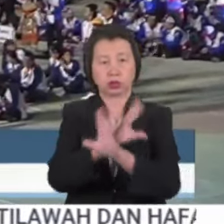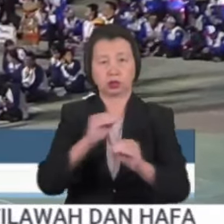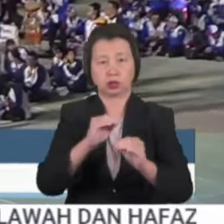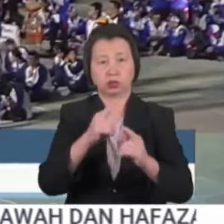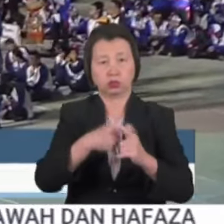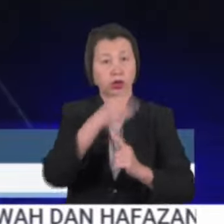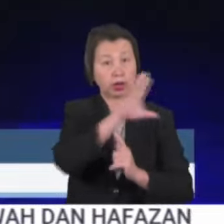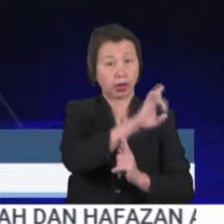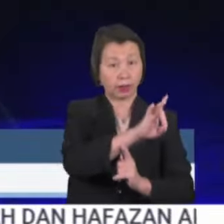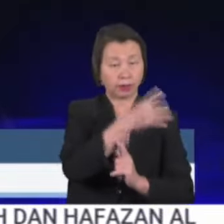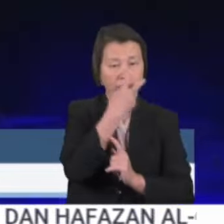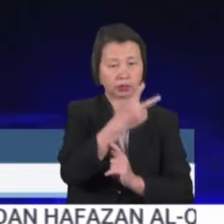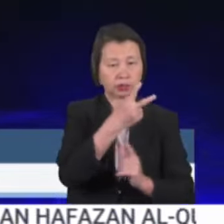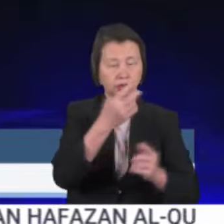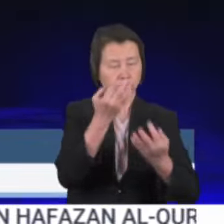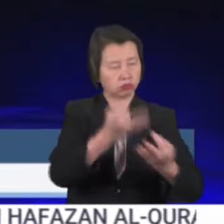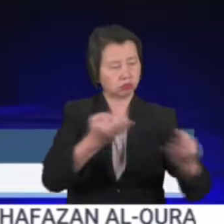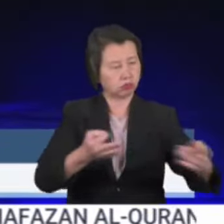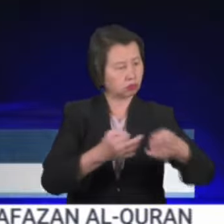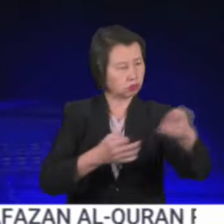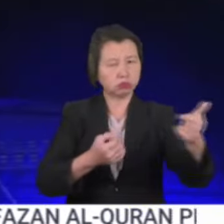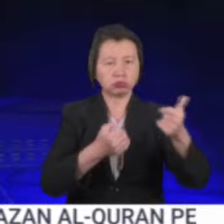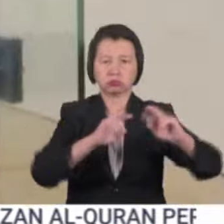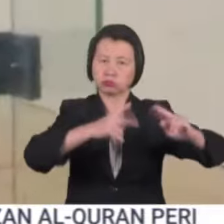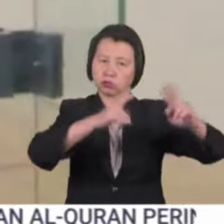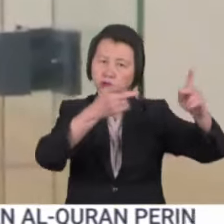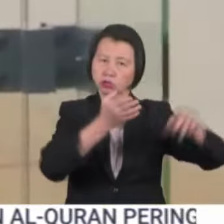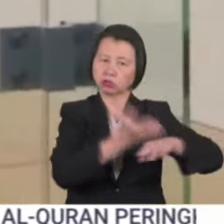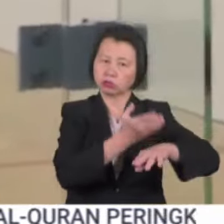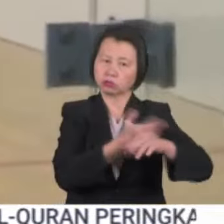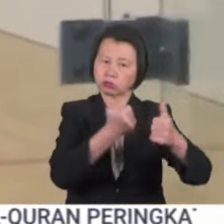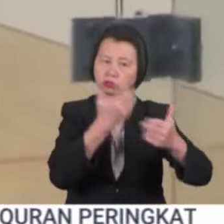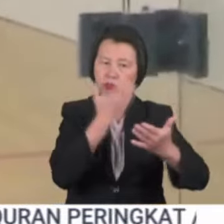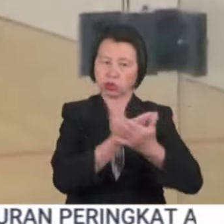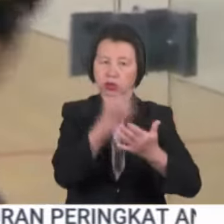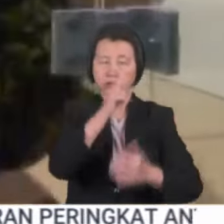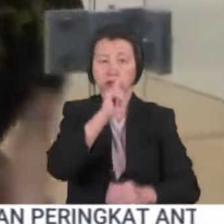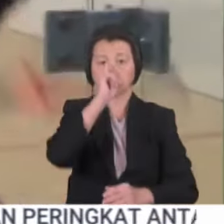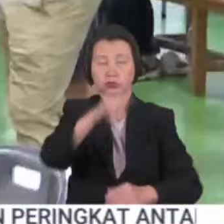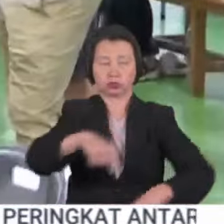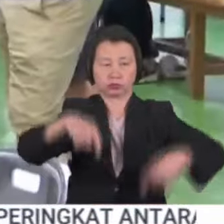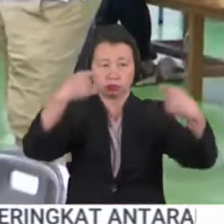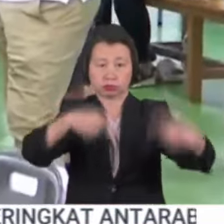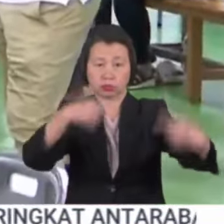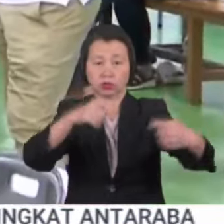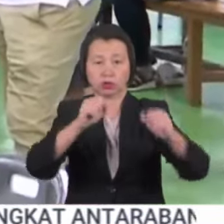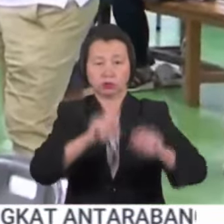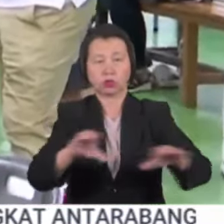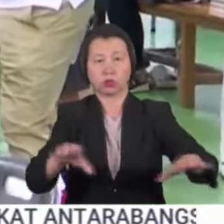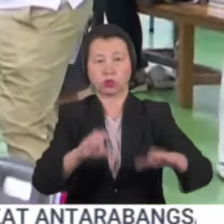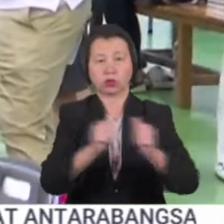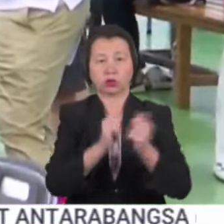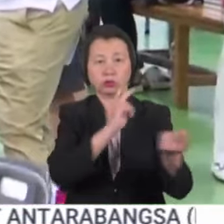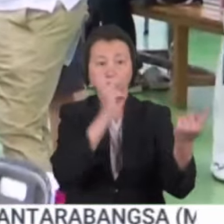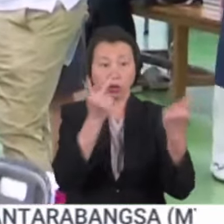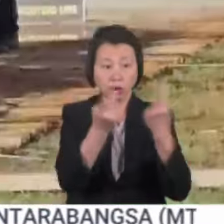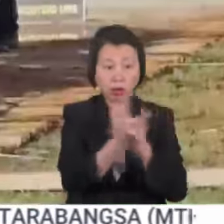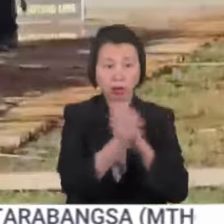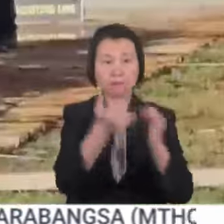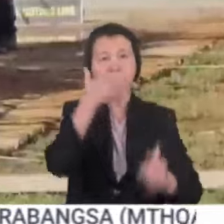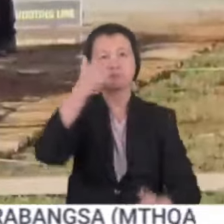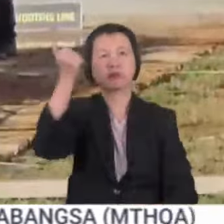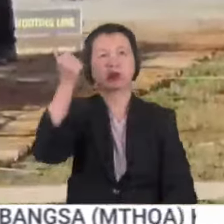lepas yang menyaksikan prasarana sukan ditingkatkan sebaik mungkin bagi memastikan pertandingan dapat dijalankan dalam keadaan